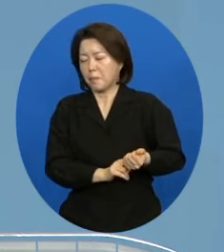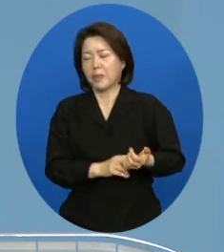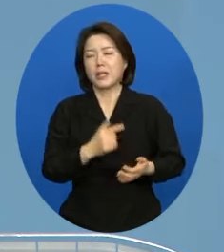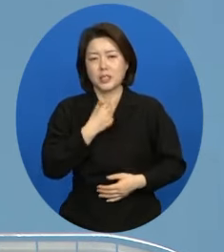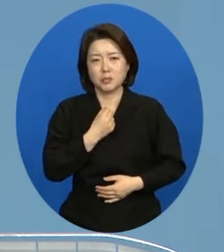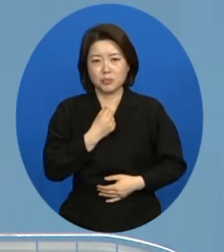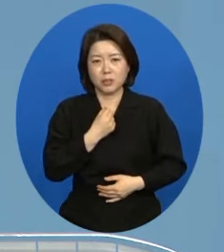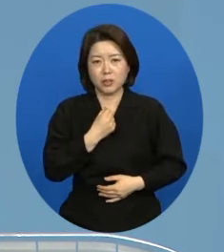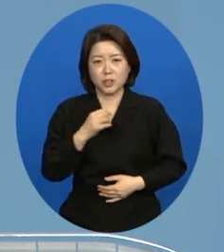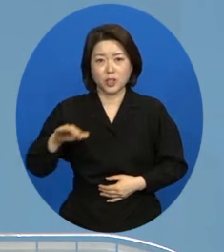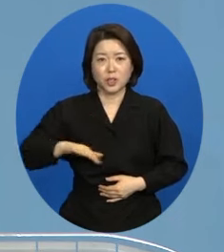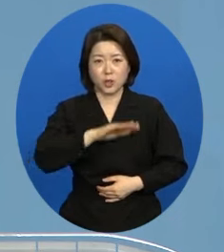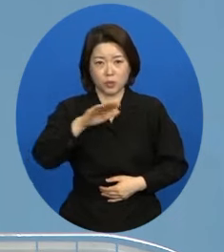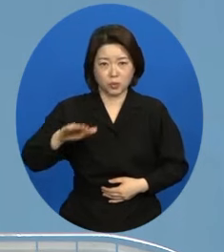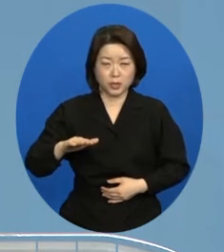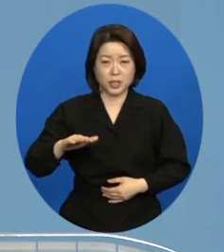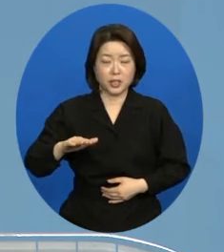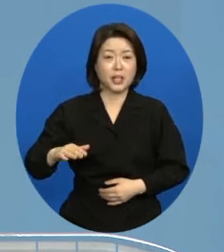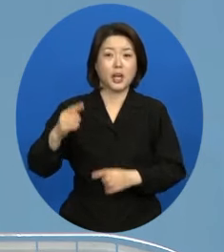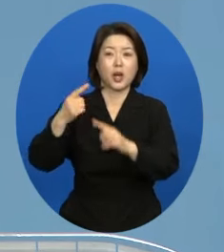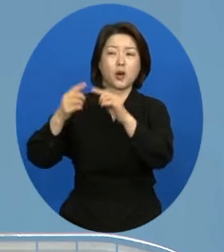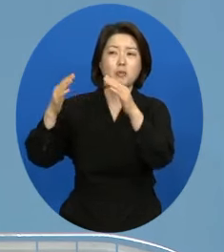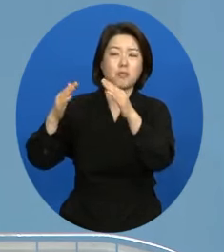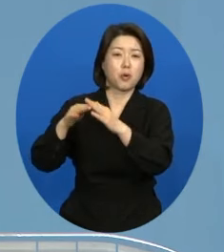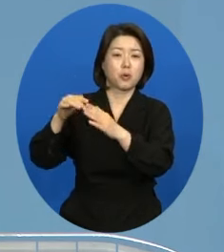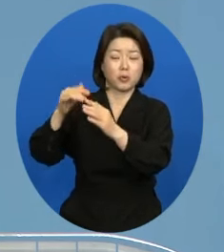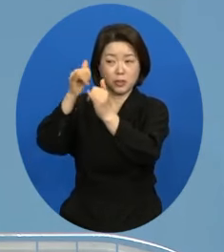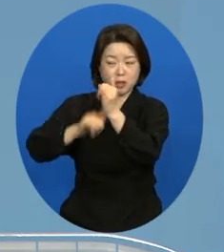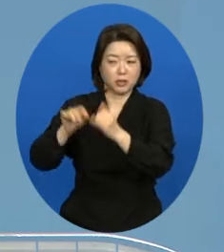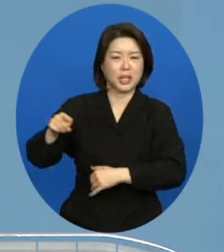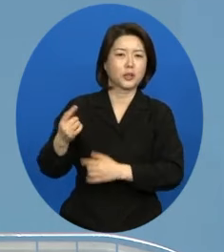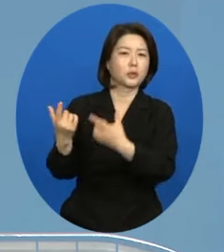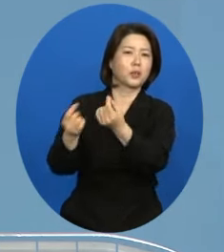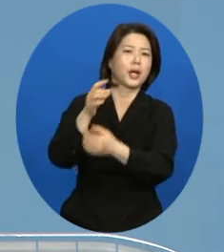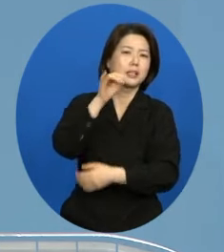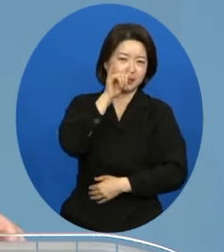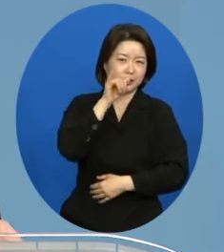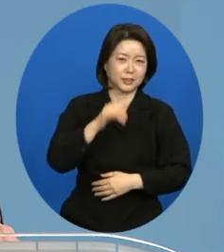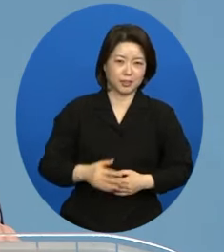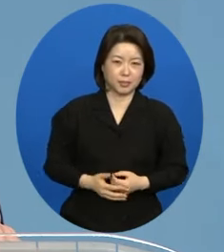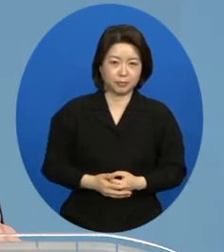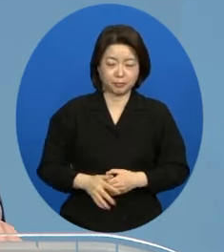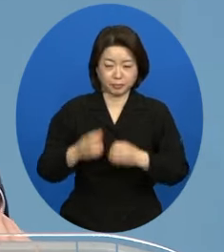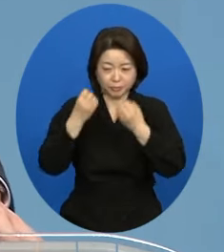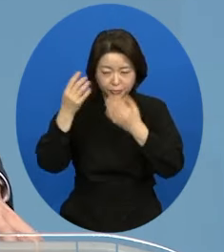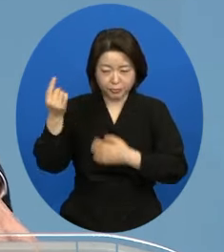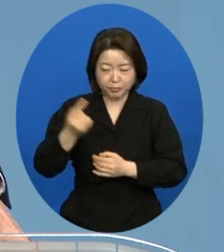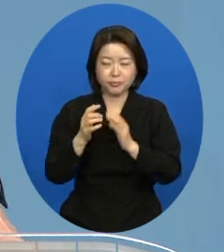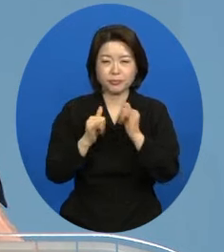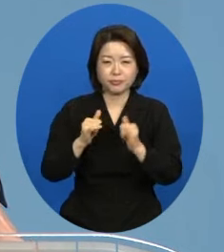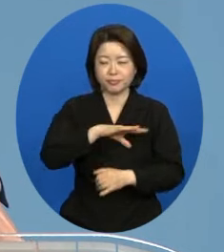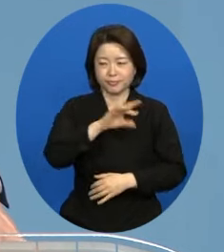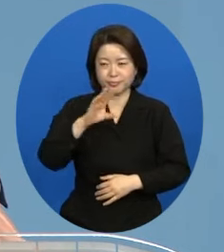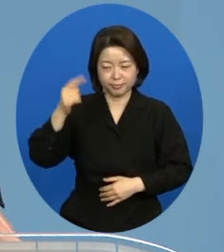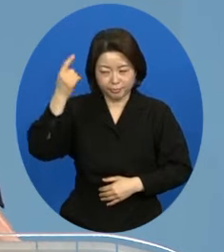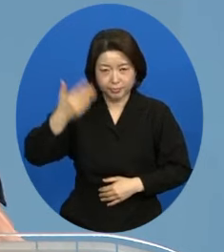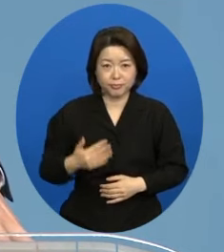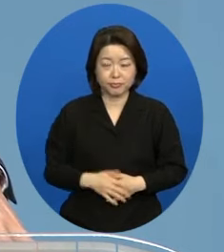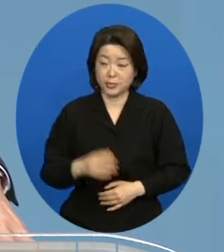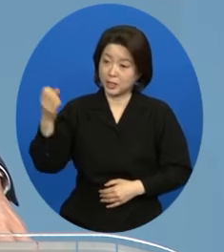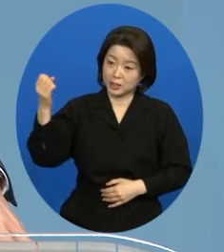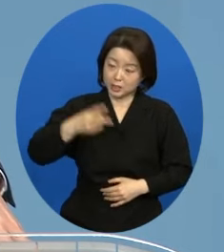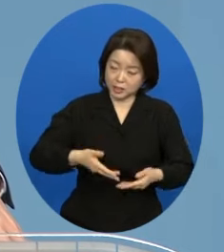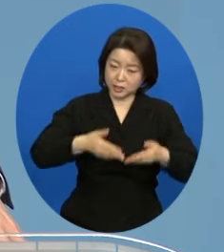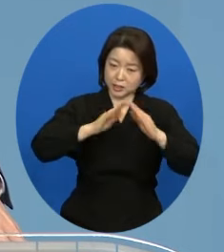우리 본교의 역사도 마찬가지입니다 새로오신 분들이 가끔 묻습니다 제 창립 20주년